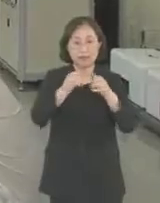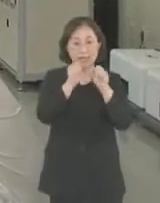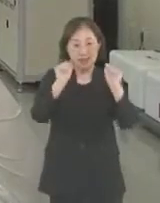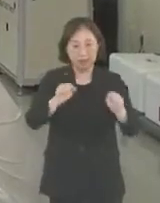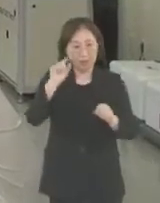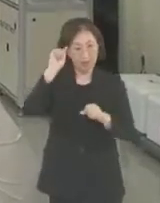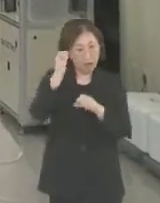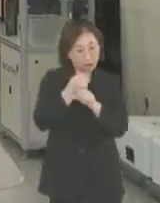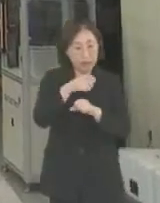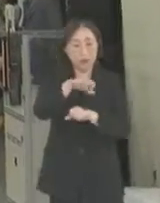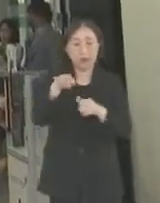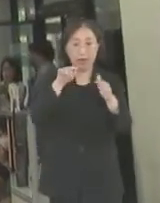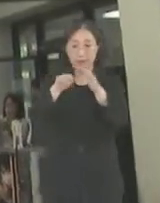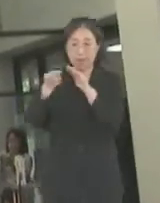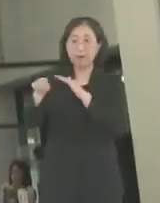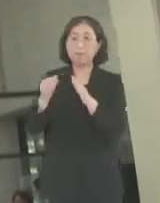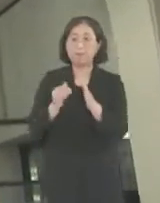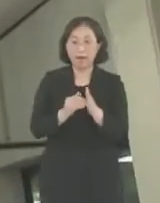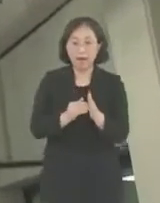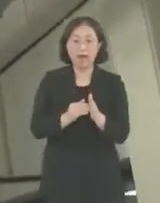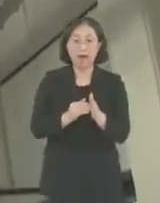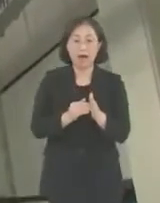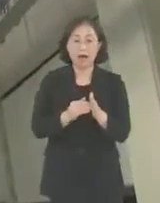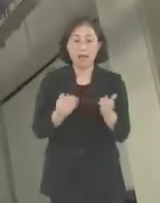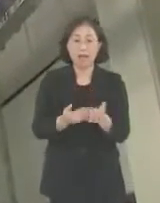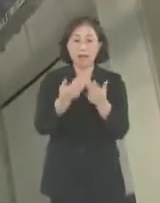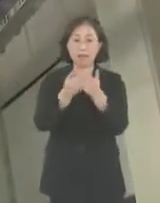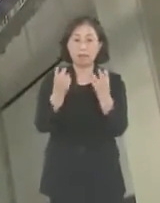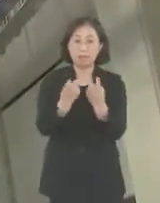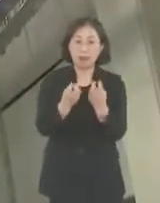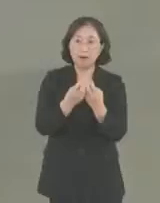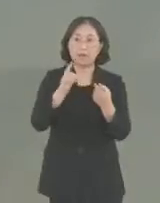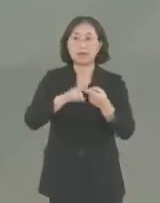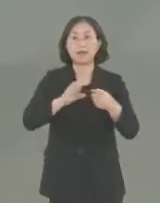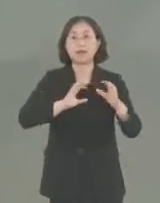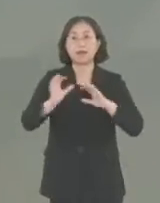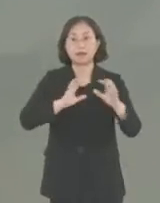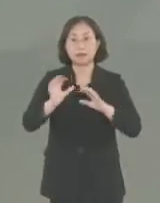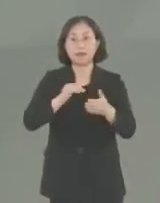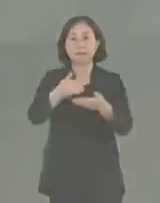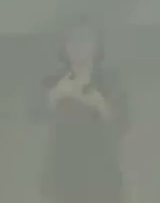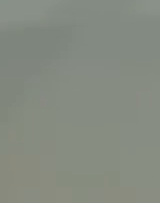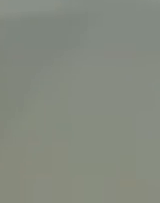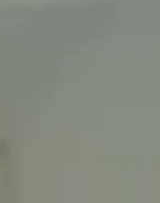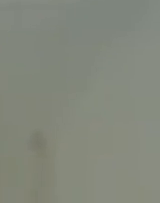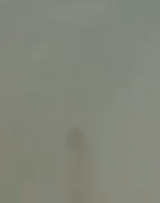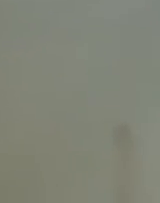방문했으며 정부의 연구개발 디지털화 촉진 방안에 대한 의견을 청취했습니다.